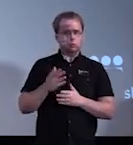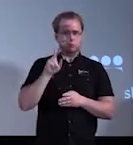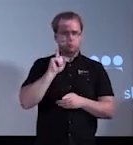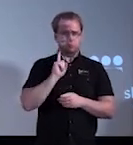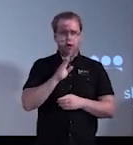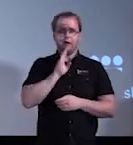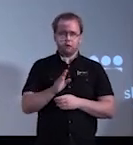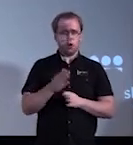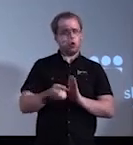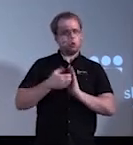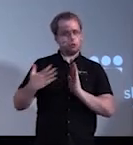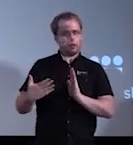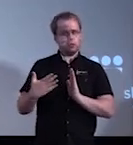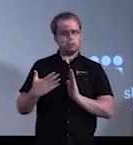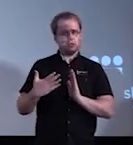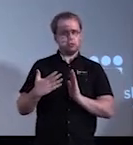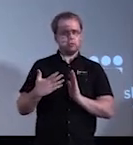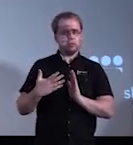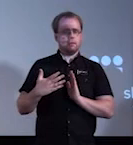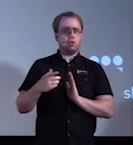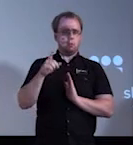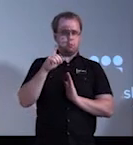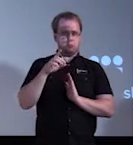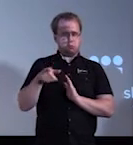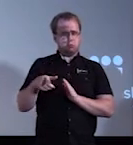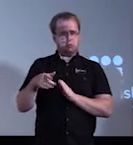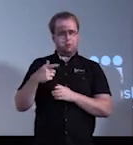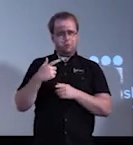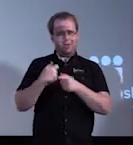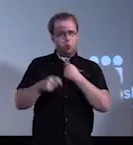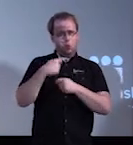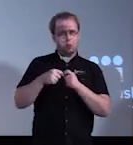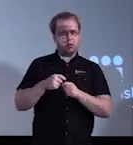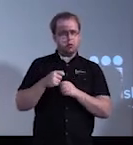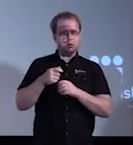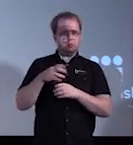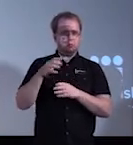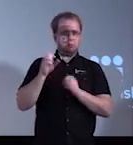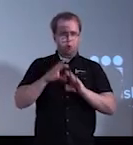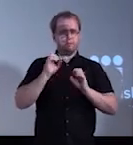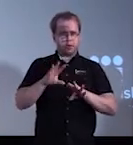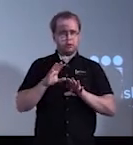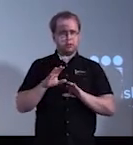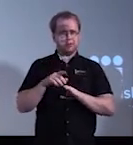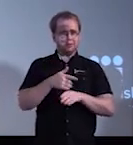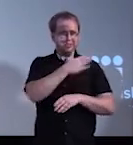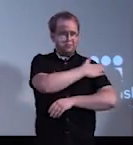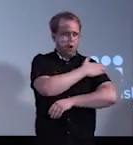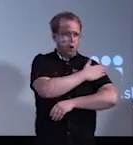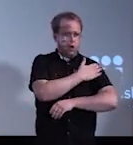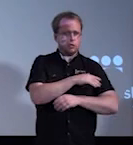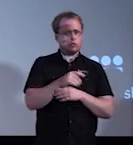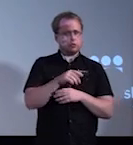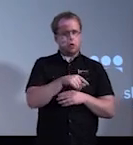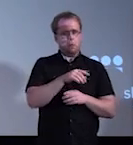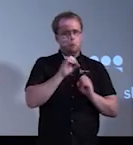konsekvenser. DVD-fönstret, som brukade vara en stor del av filmens finansiering, är nästan utraderat. De svagaste aktörerna, de som drabbas hårdast,